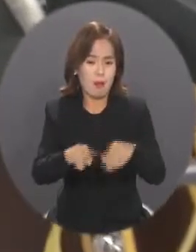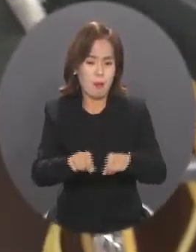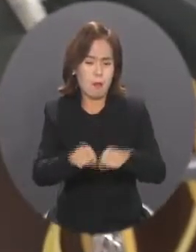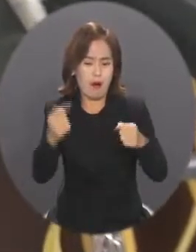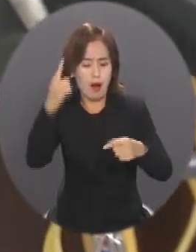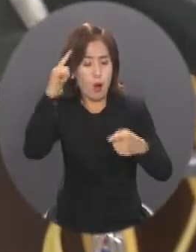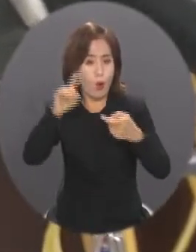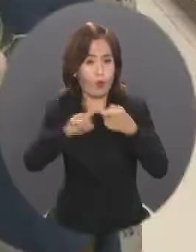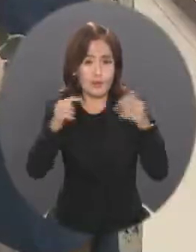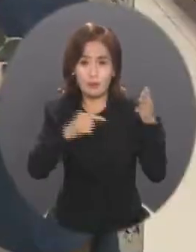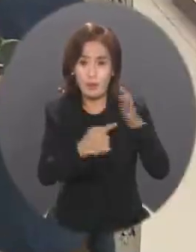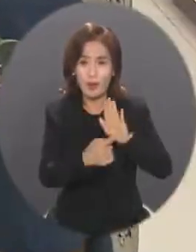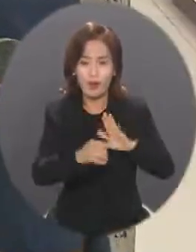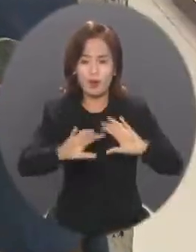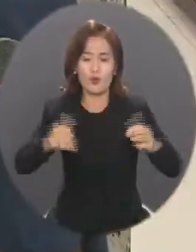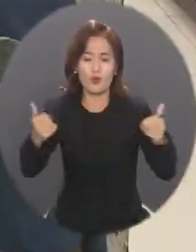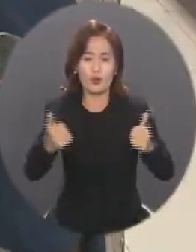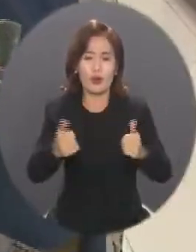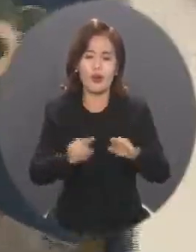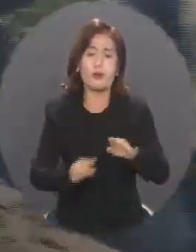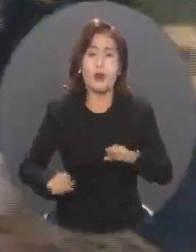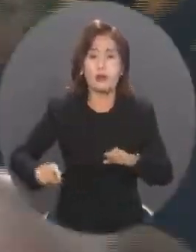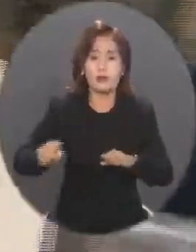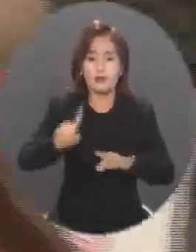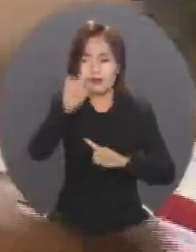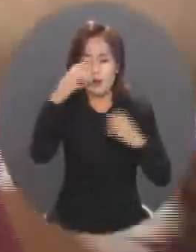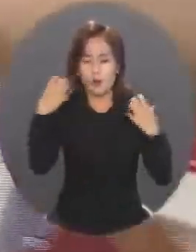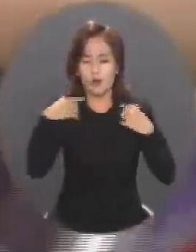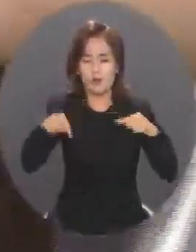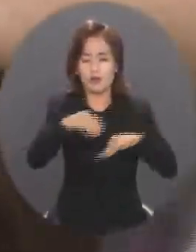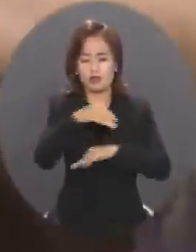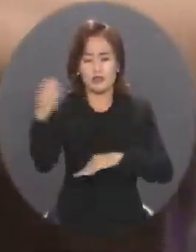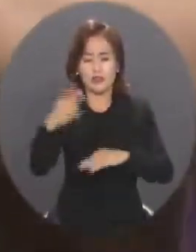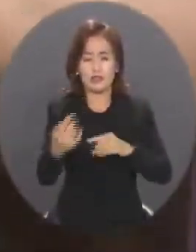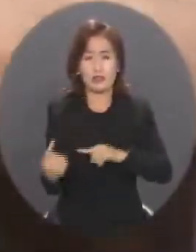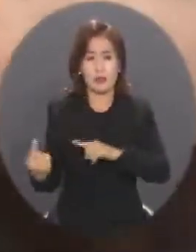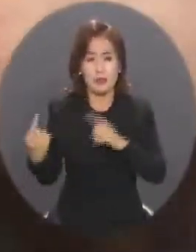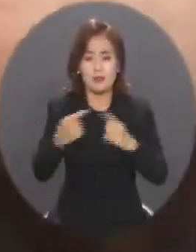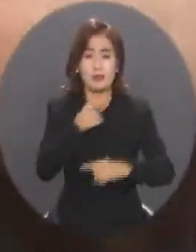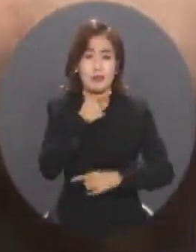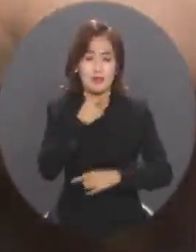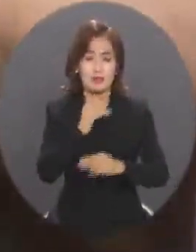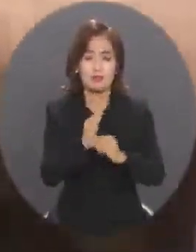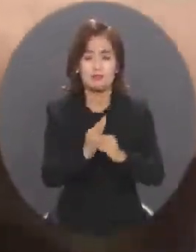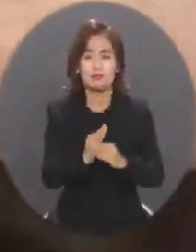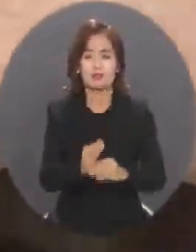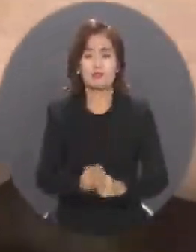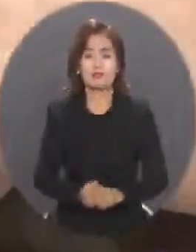폭발적인 관심을 보이며 국회가 나서 정부 정책을 바로잡아주길 바라고 있습니다. MBC 뉴스 김영창입니다.